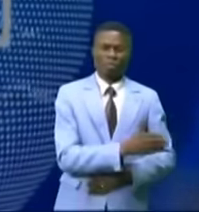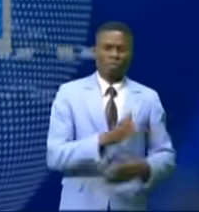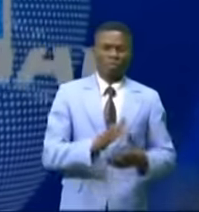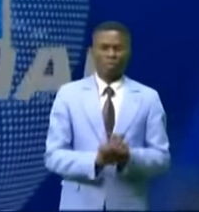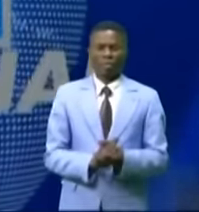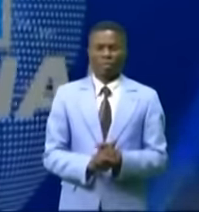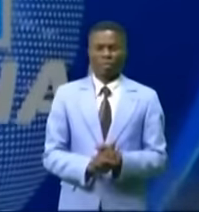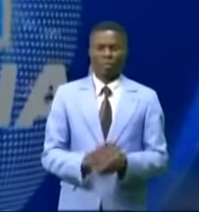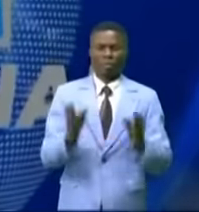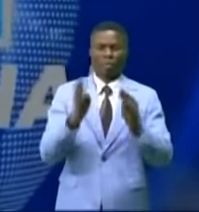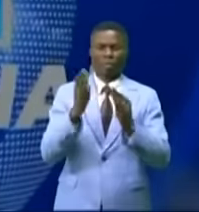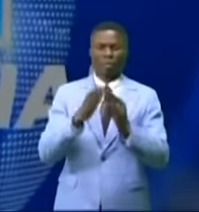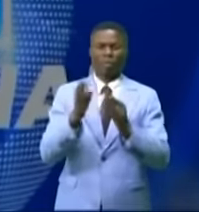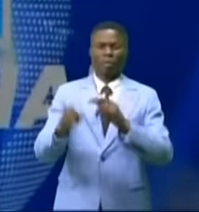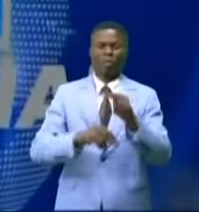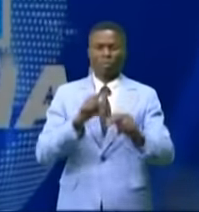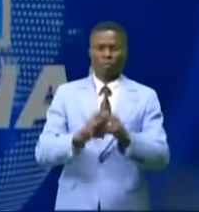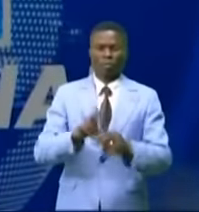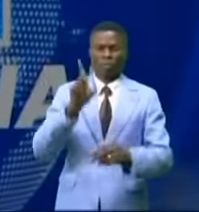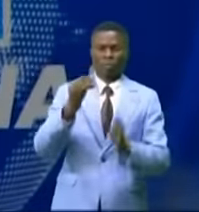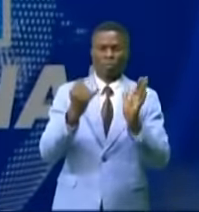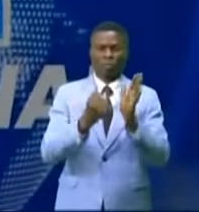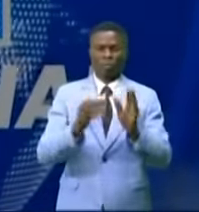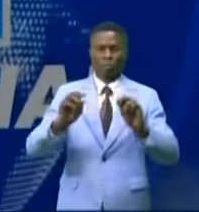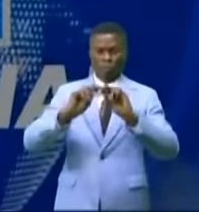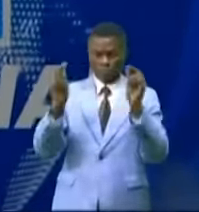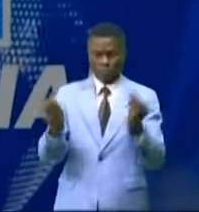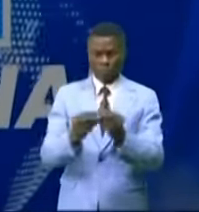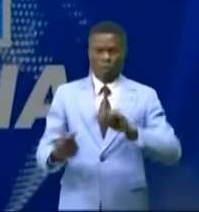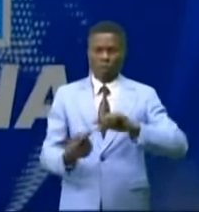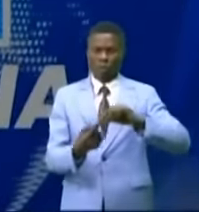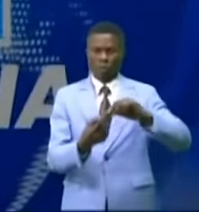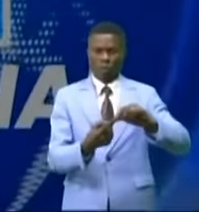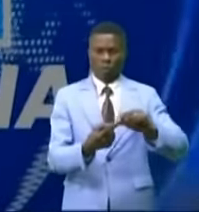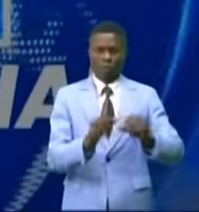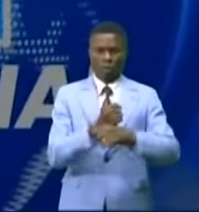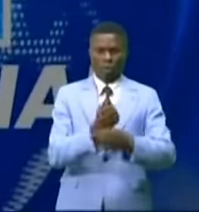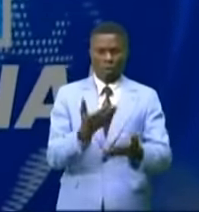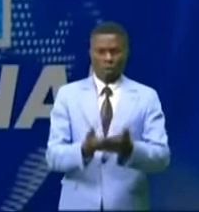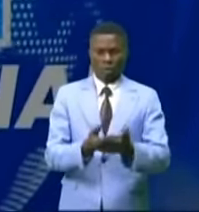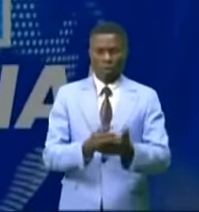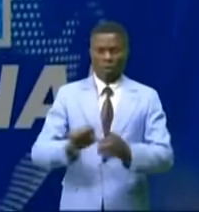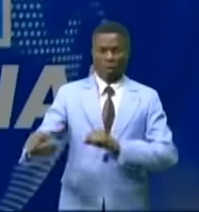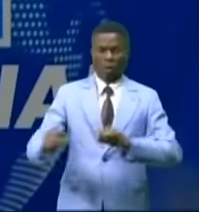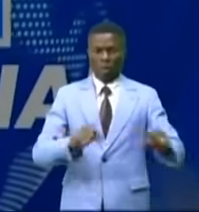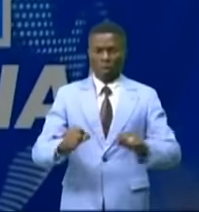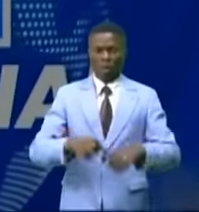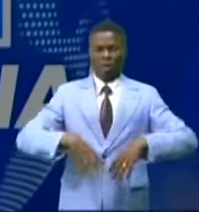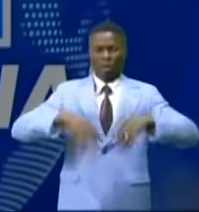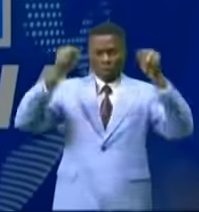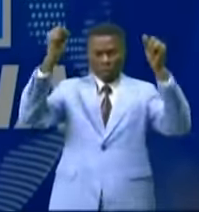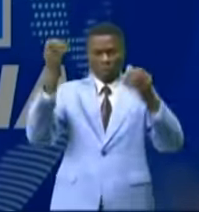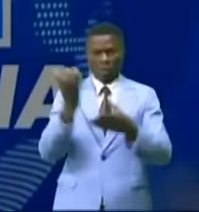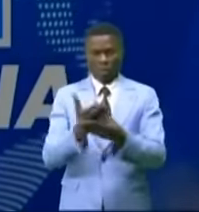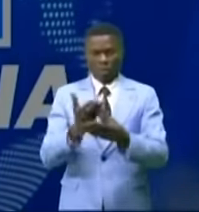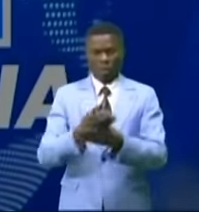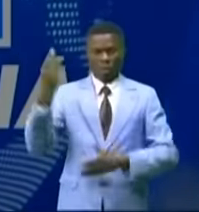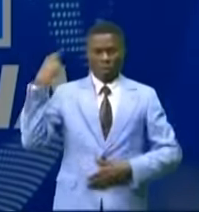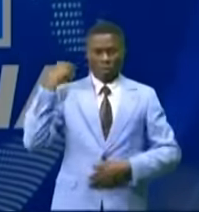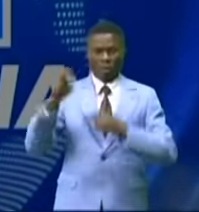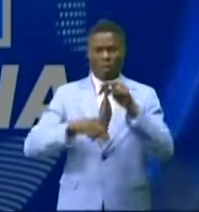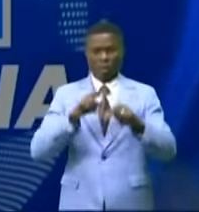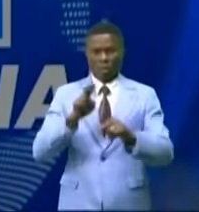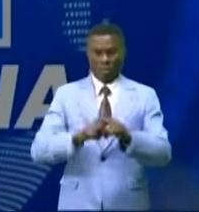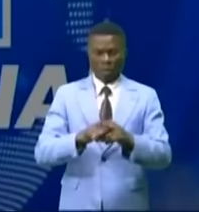Et à l'Assemblée nationale, les 26 commissions spéciales mises en place pour examiner et valider les dossiers des élus nationaux